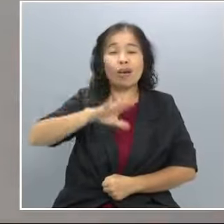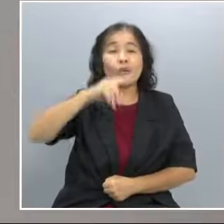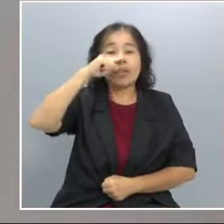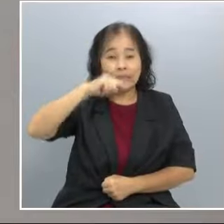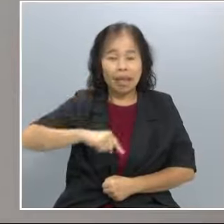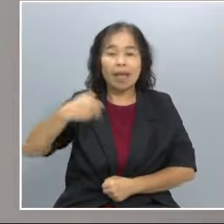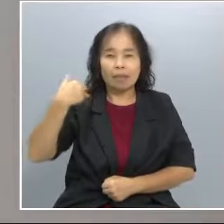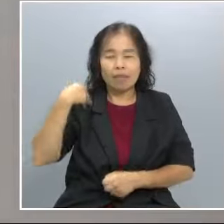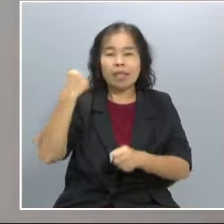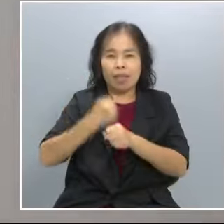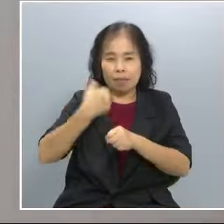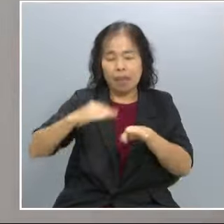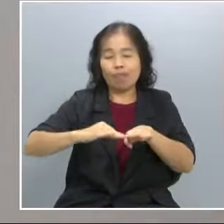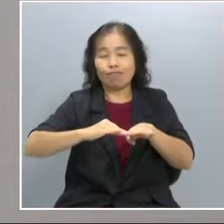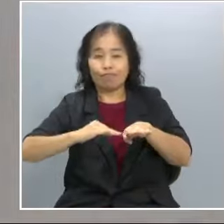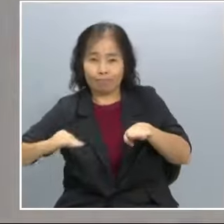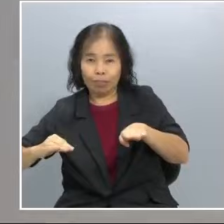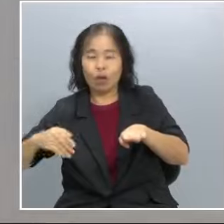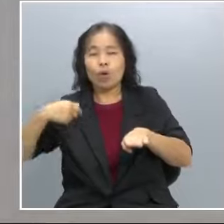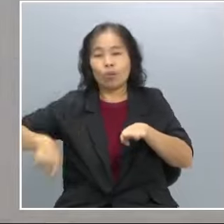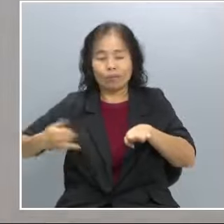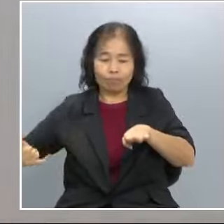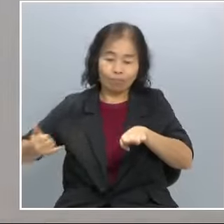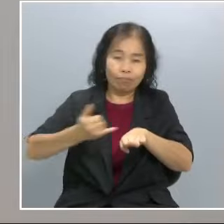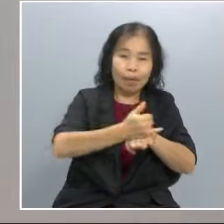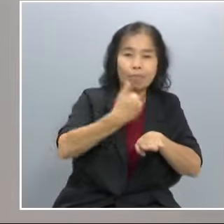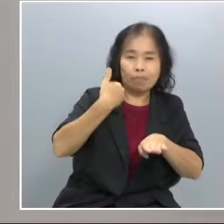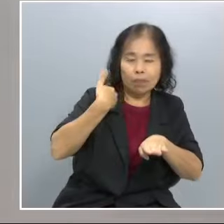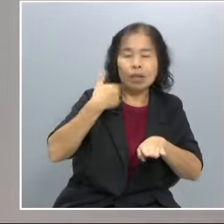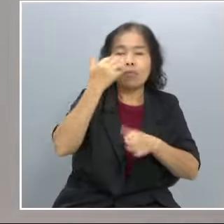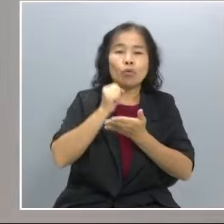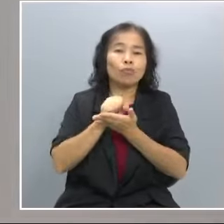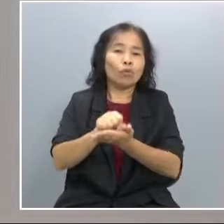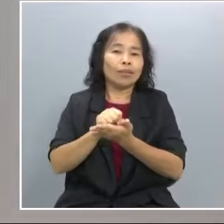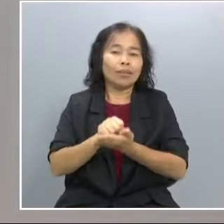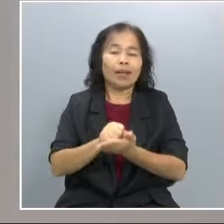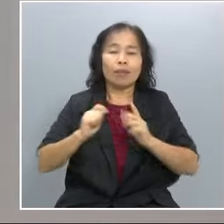การติดตั้งทางลาดสำหรับขึ้นลงรถเมล์ไว้ทุกคันเพื่ออำนวยความสะดวกค่ะ